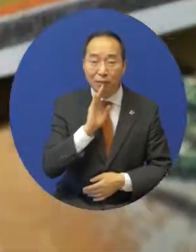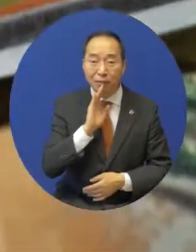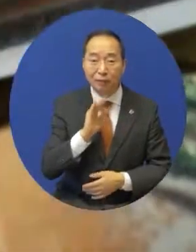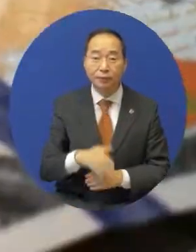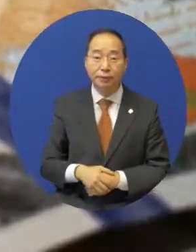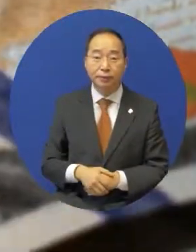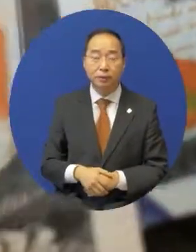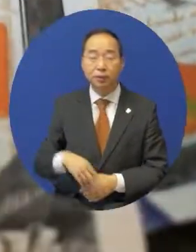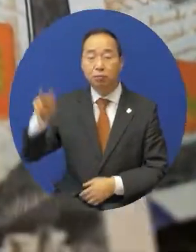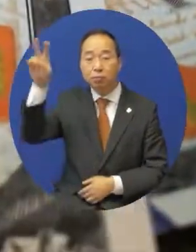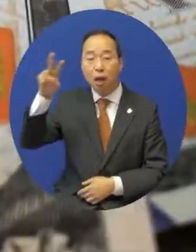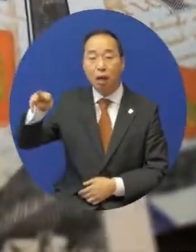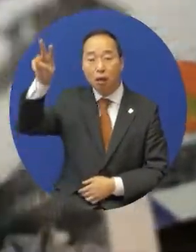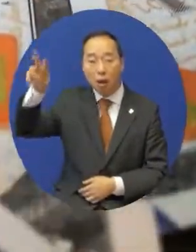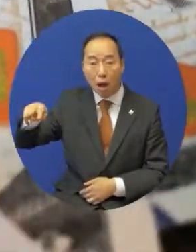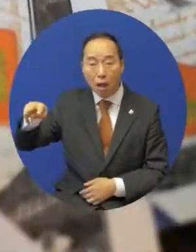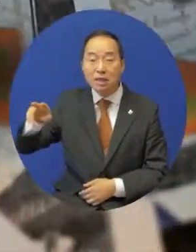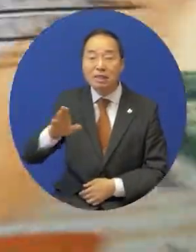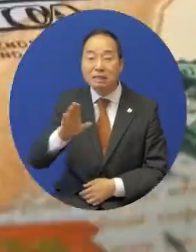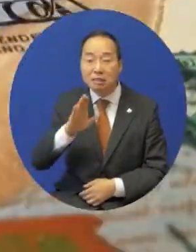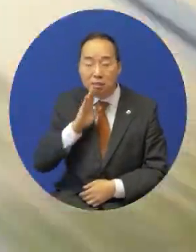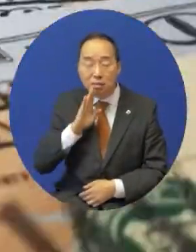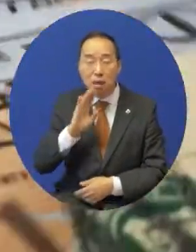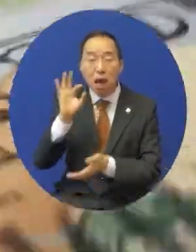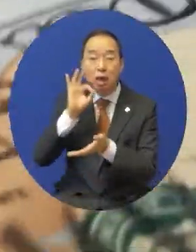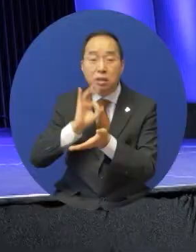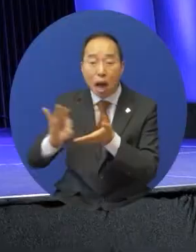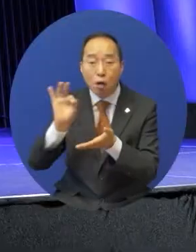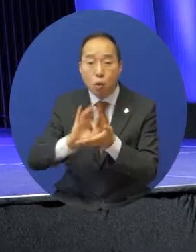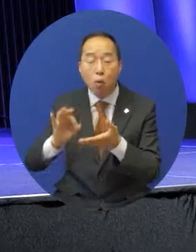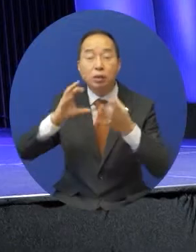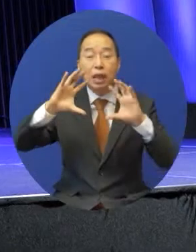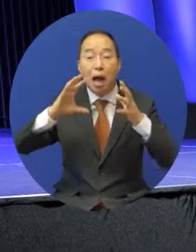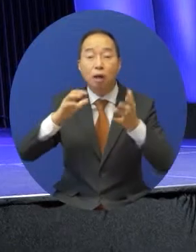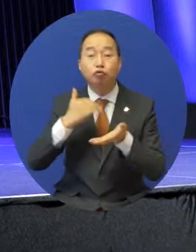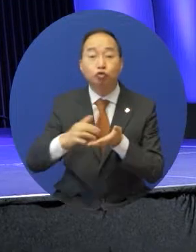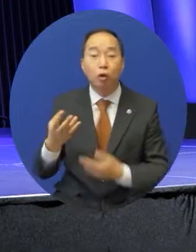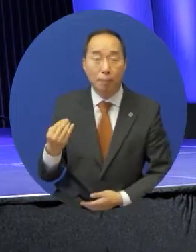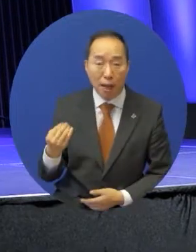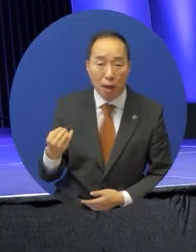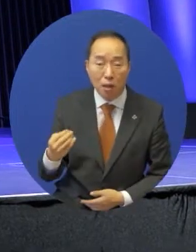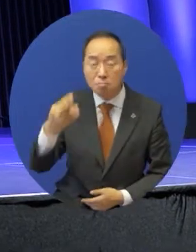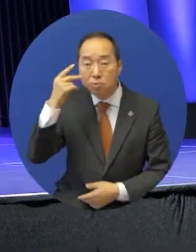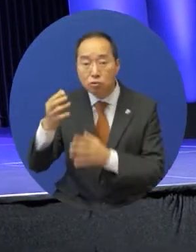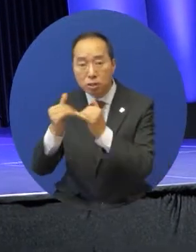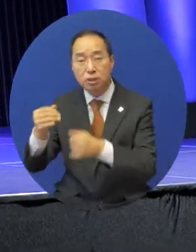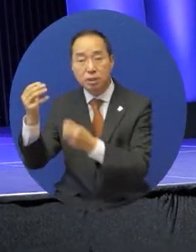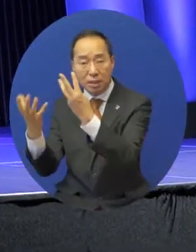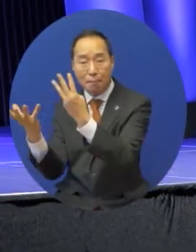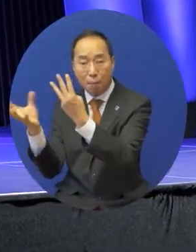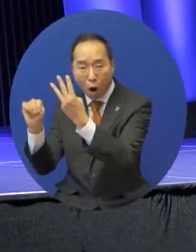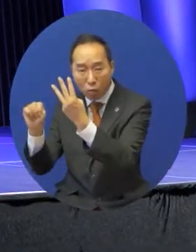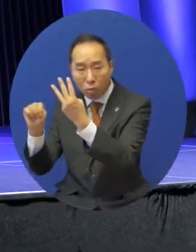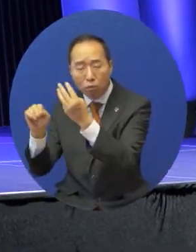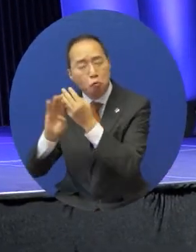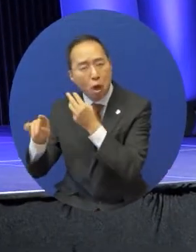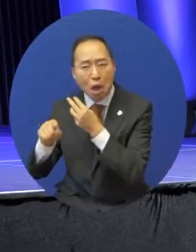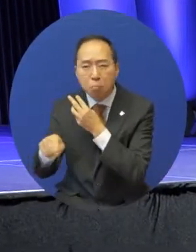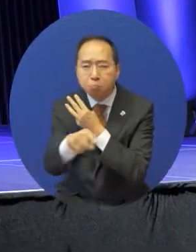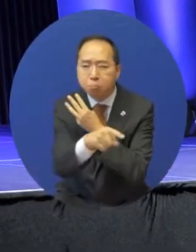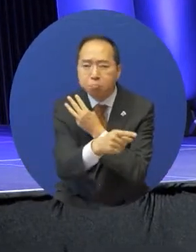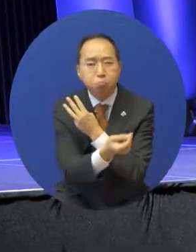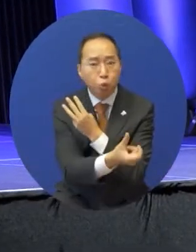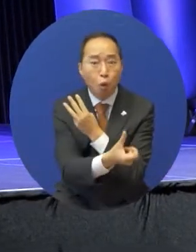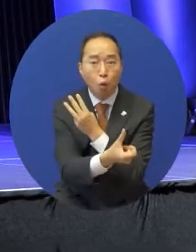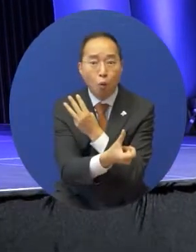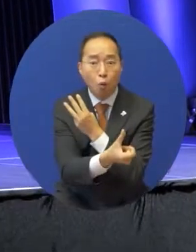세계의 채권 화폐로서 사용되고 있는데 그 사용 명수가 얼마 안 되잖아요. 미국인 뭐 3억 명